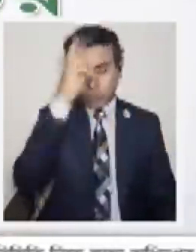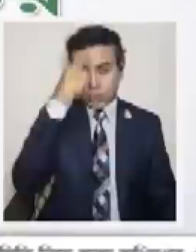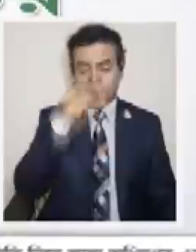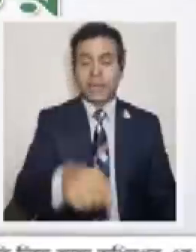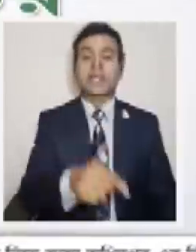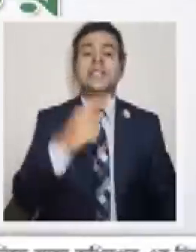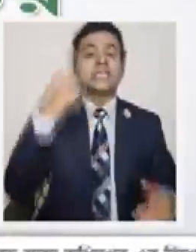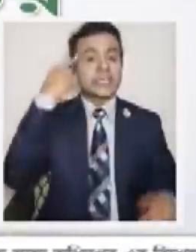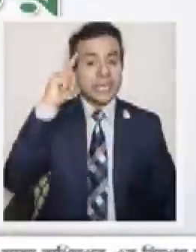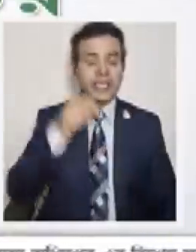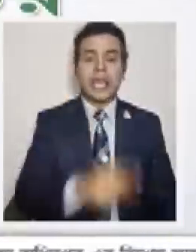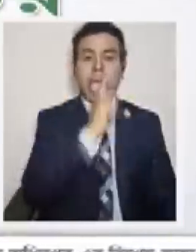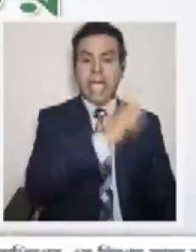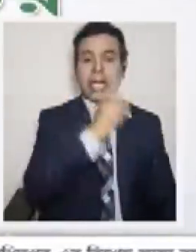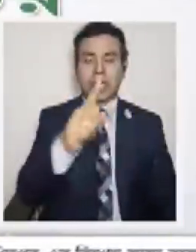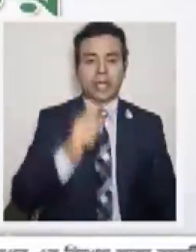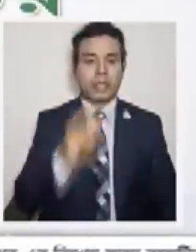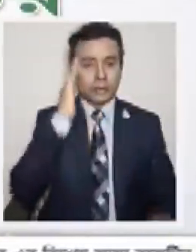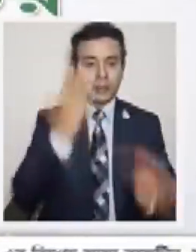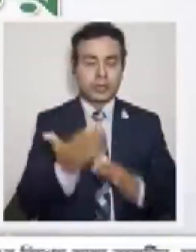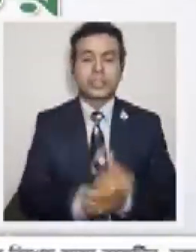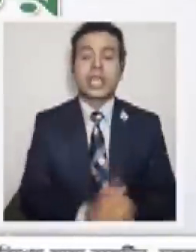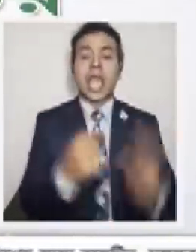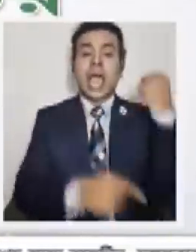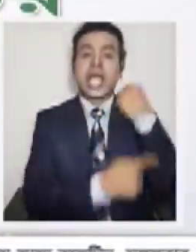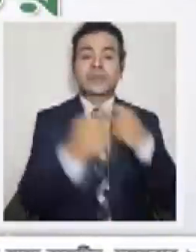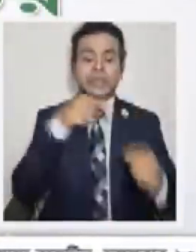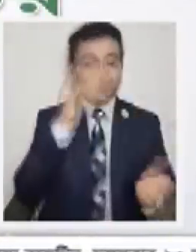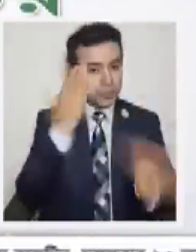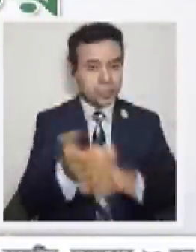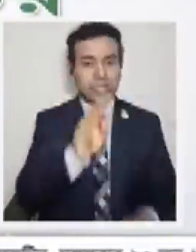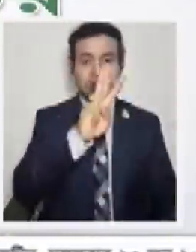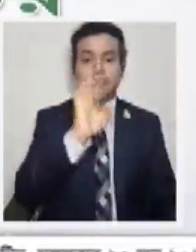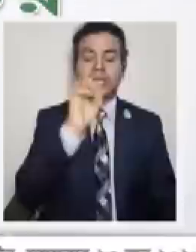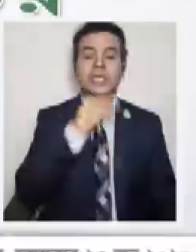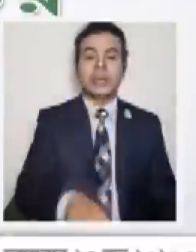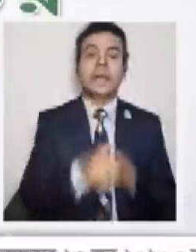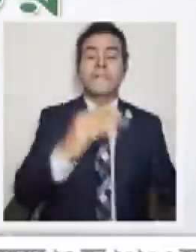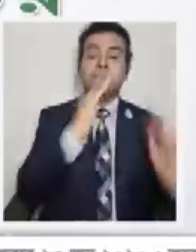এবং ময়মনসিংহ বিভাগে 2 জন করে, বরিশাল এবং সিলেট বিভাগে 1 জন করে।